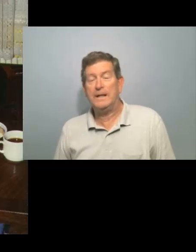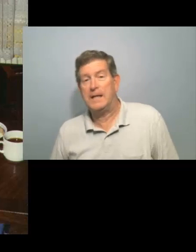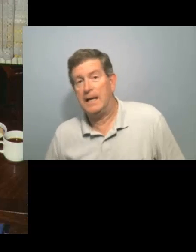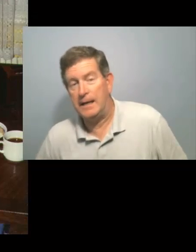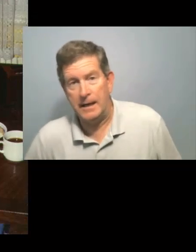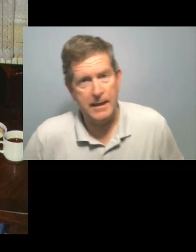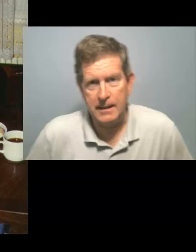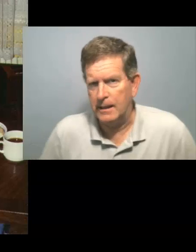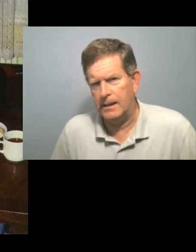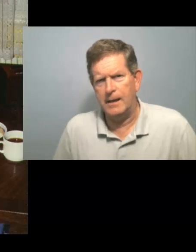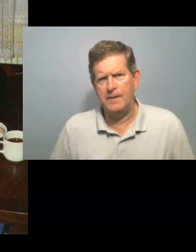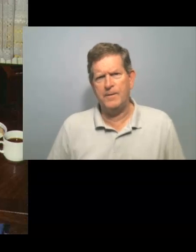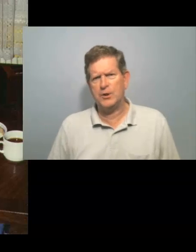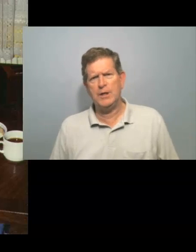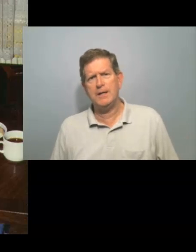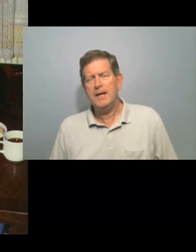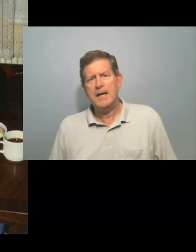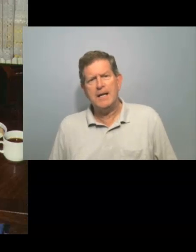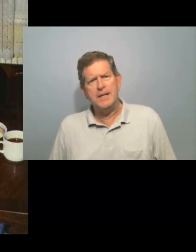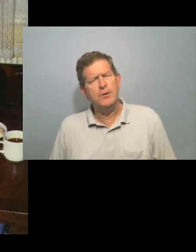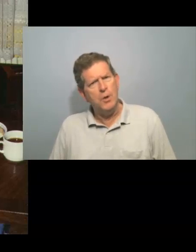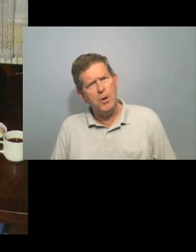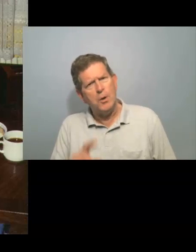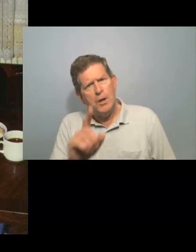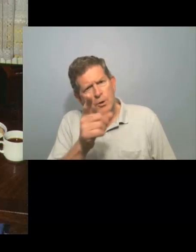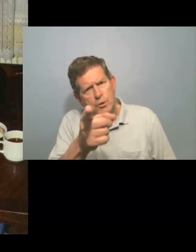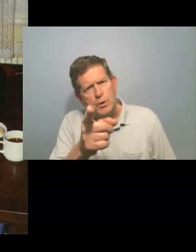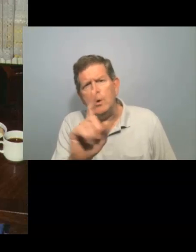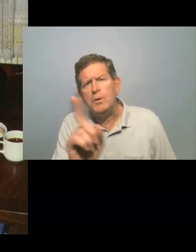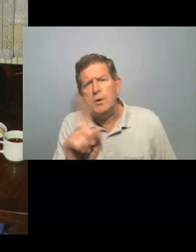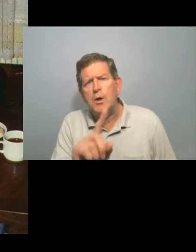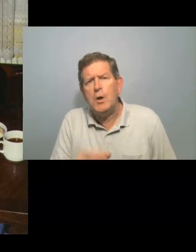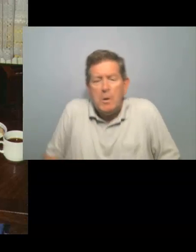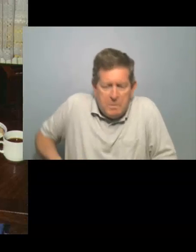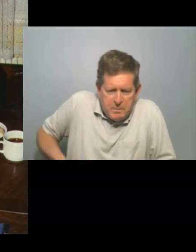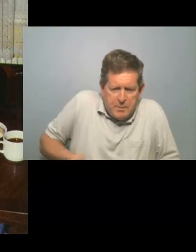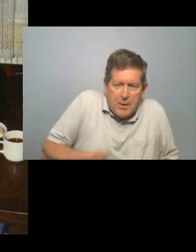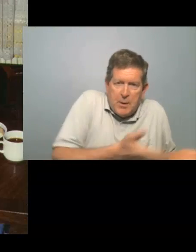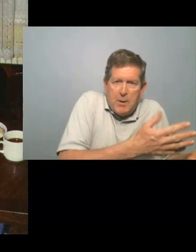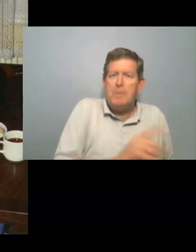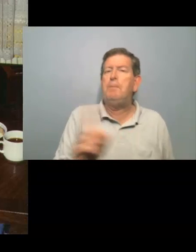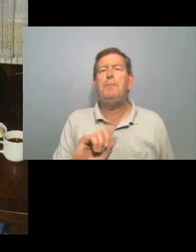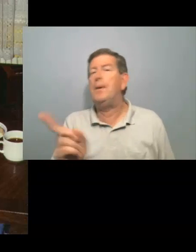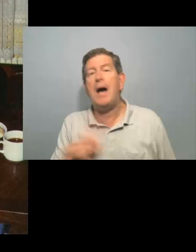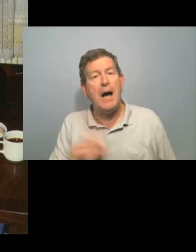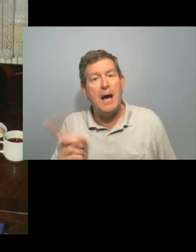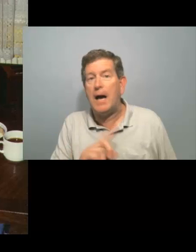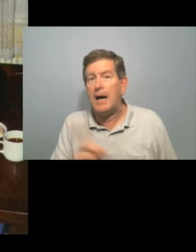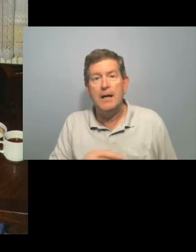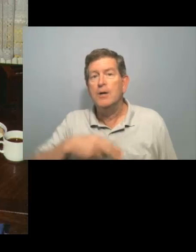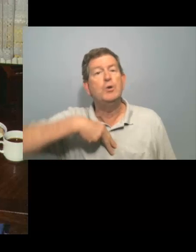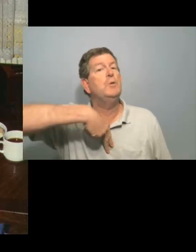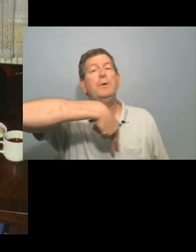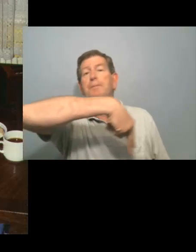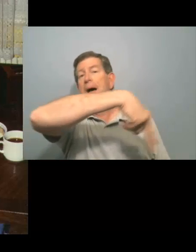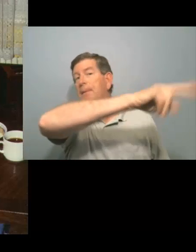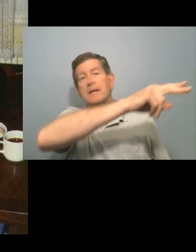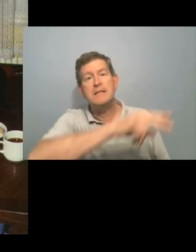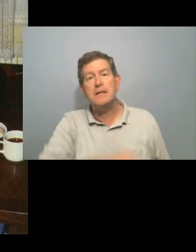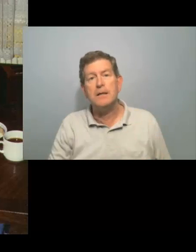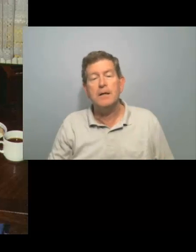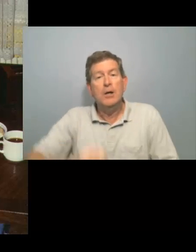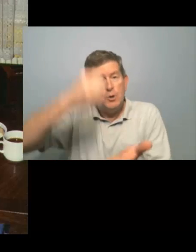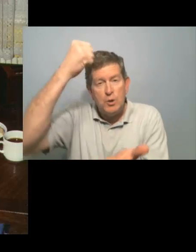Oui, en fait, elle est fâchée. Elle dit non, tu ne peux pas. Tu ne peux